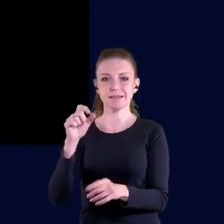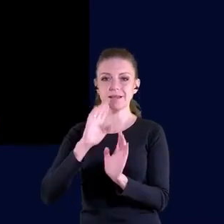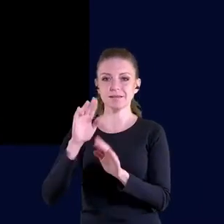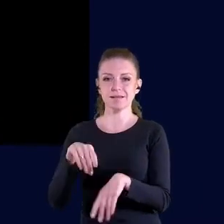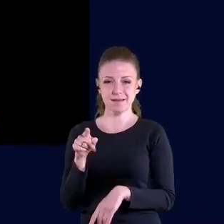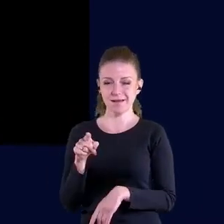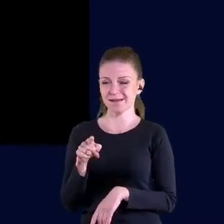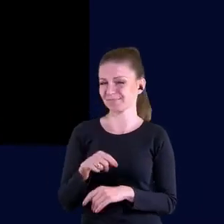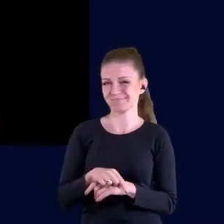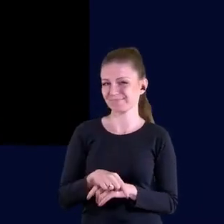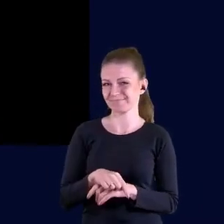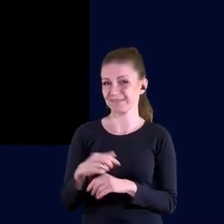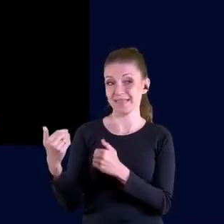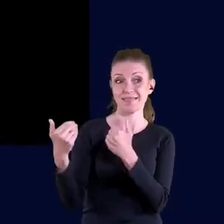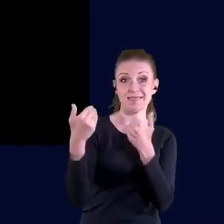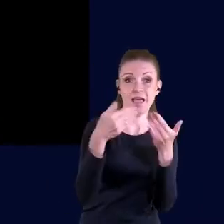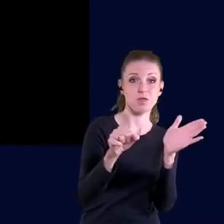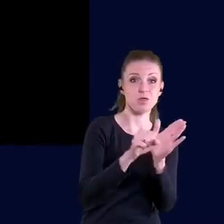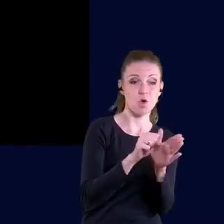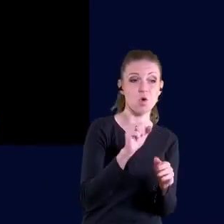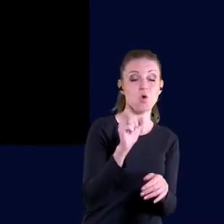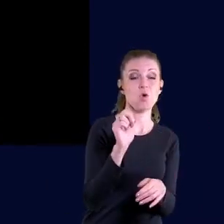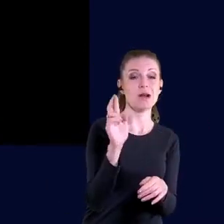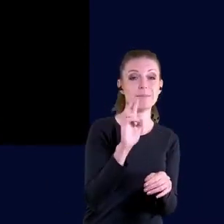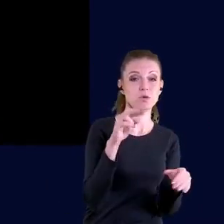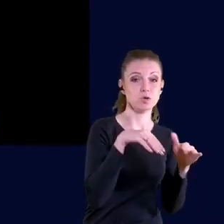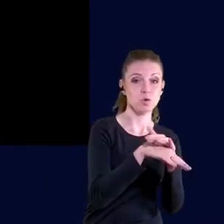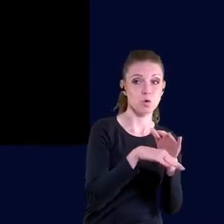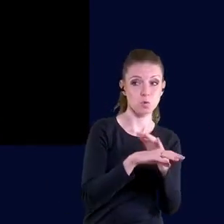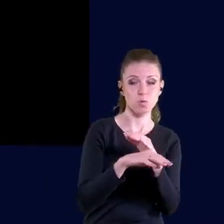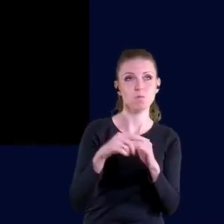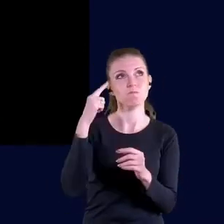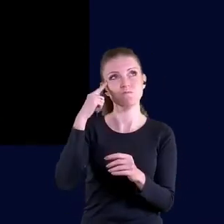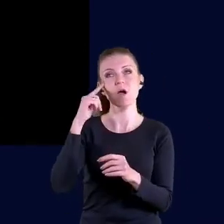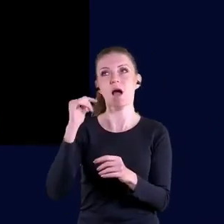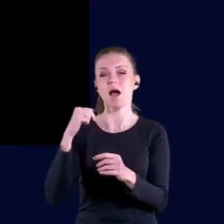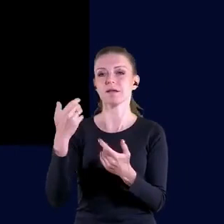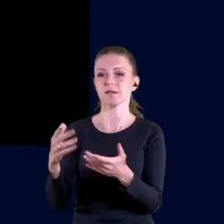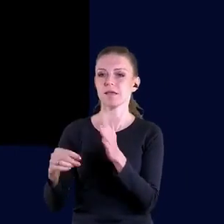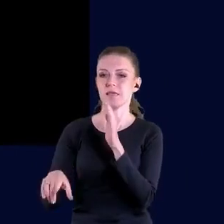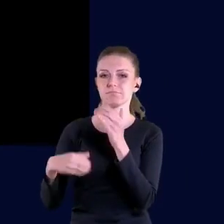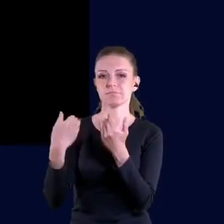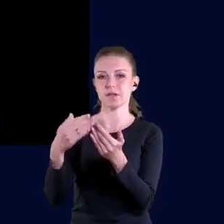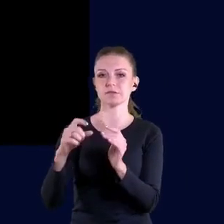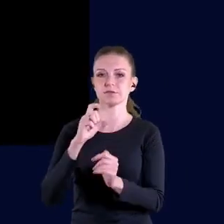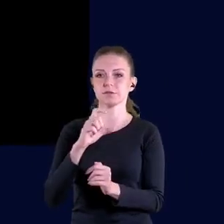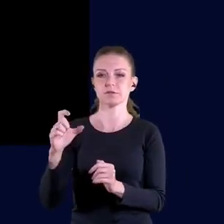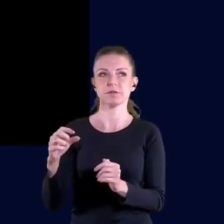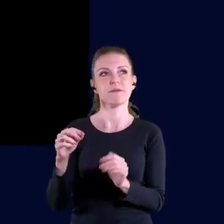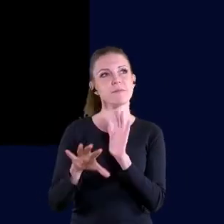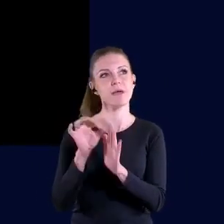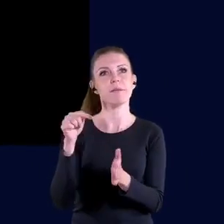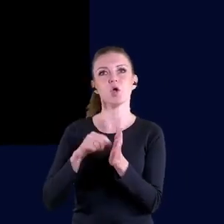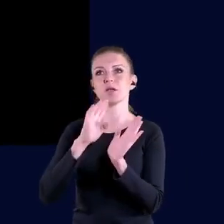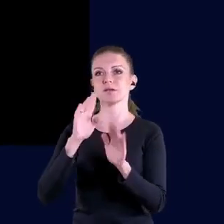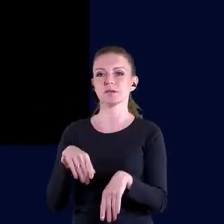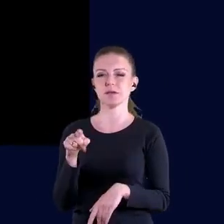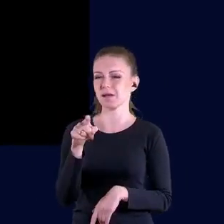d Planując swoją pracę w repozytorium to też się powinno zmienić w związku z planem Es